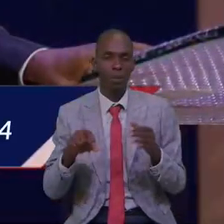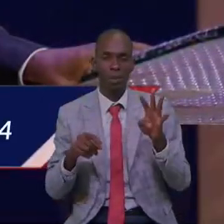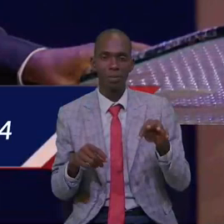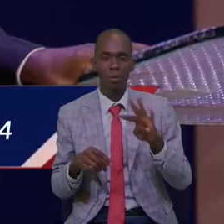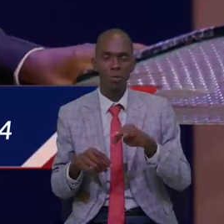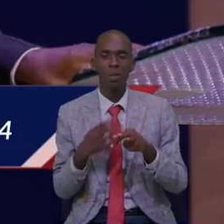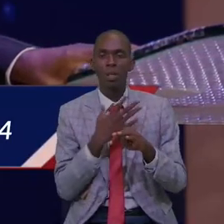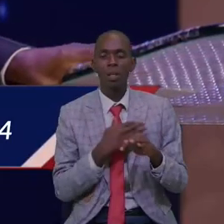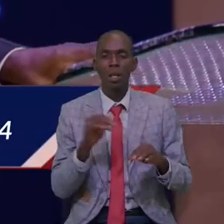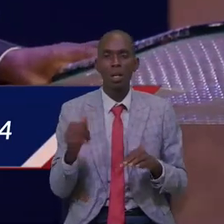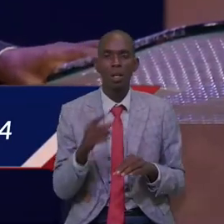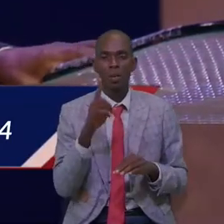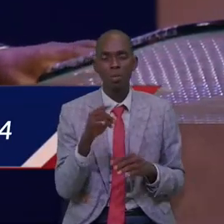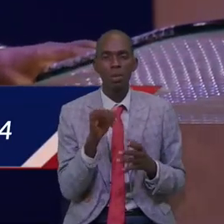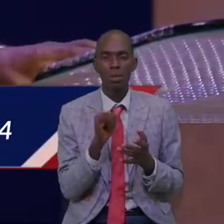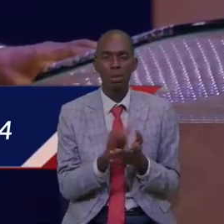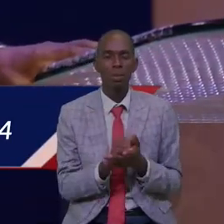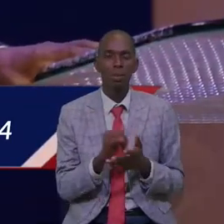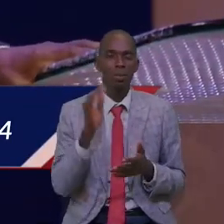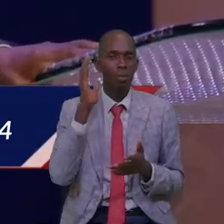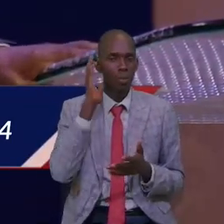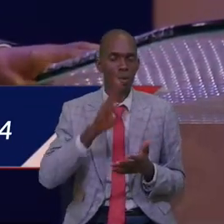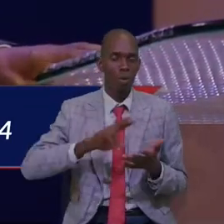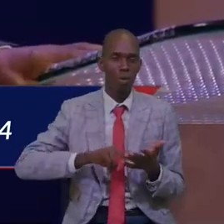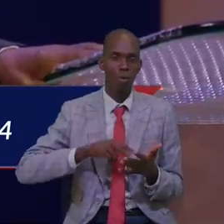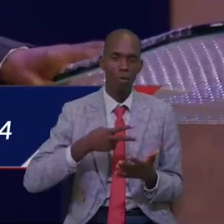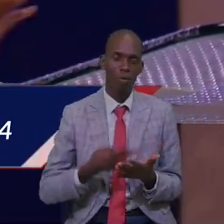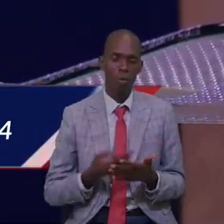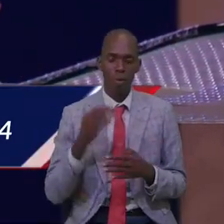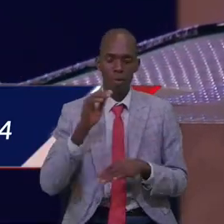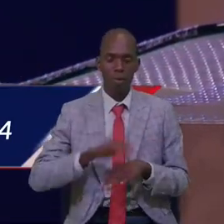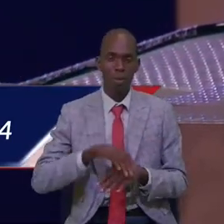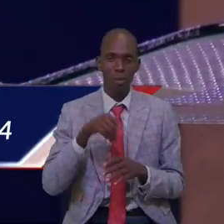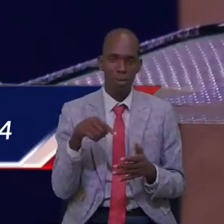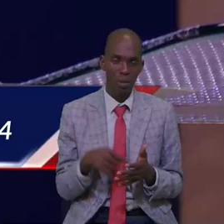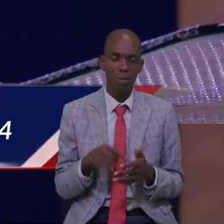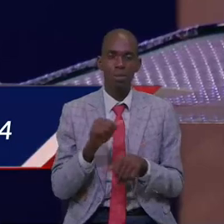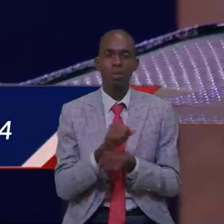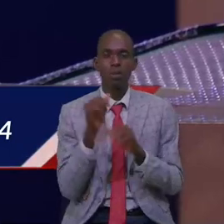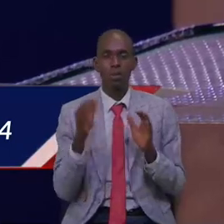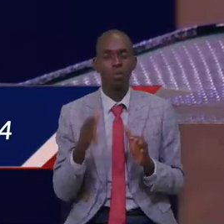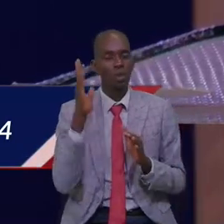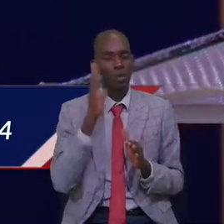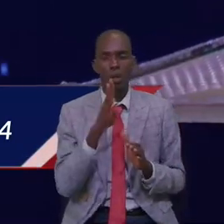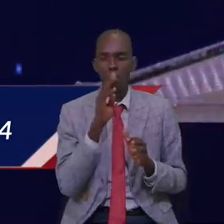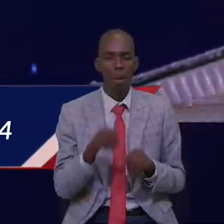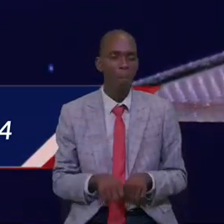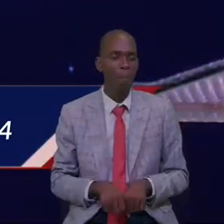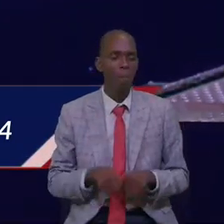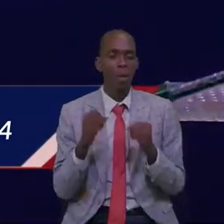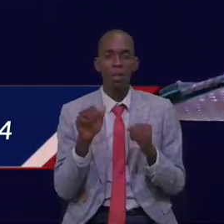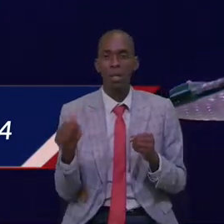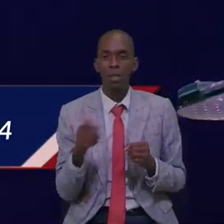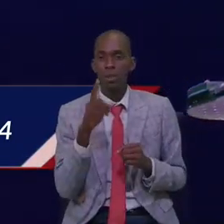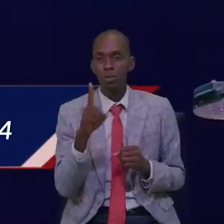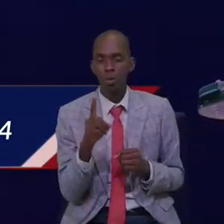qui tombera sur cette pierre s'y brisera. C'est-à-dire que Celui qui